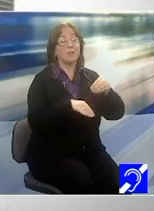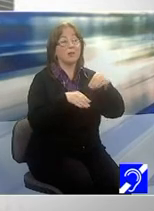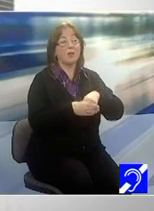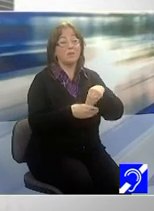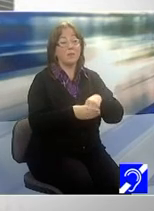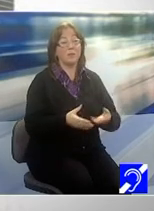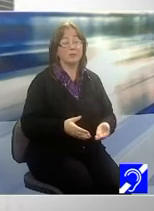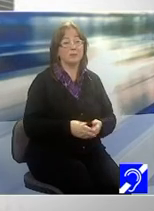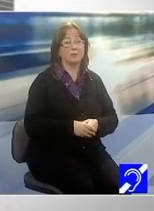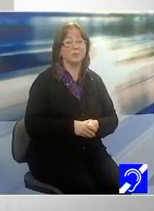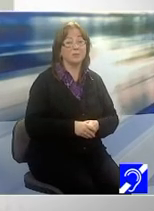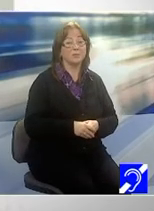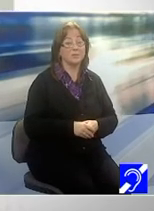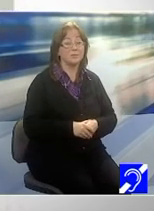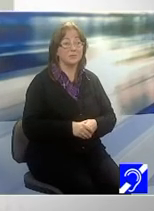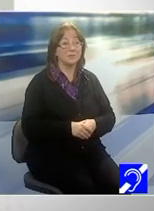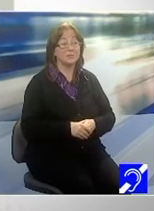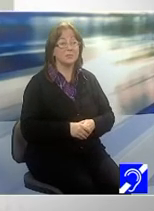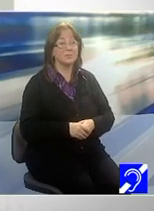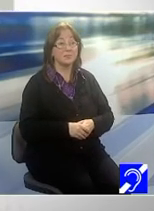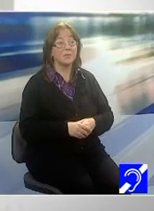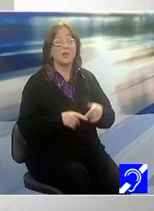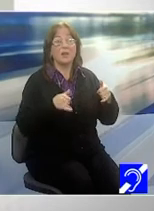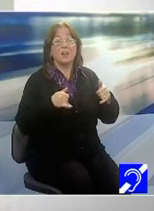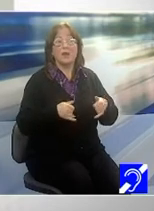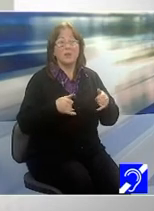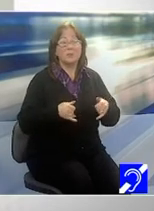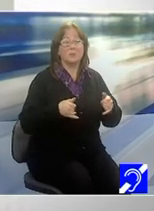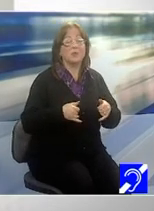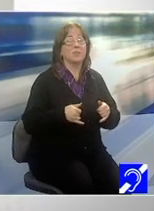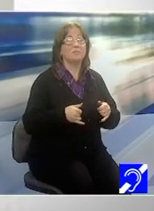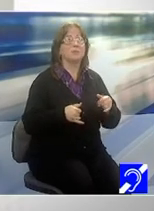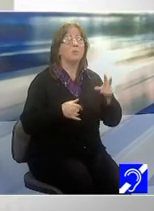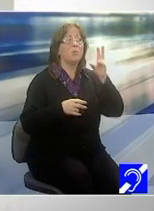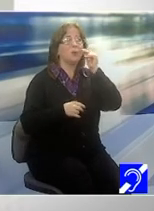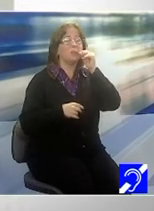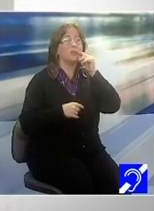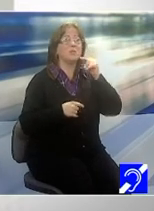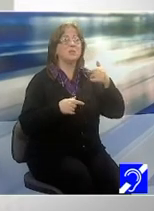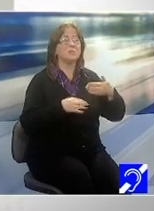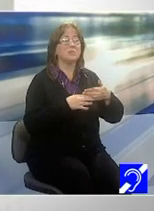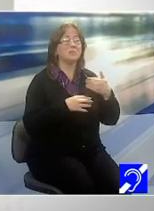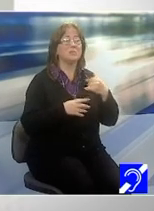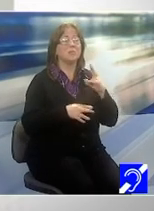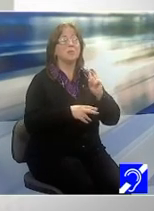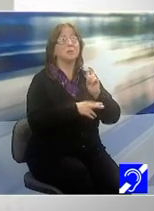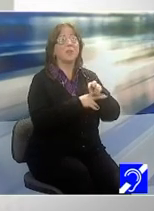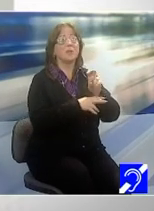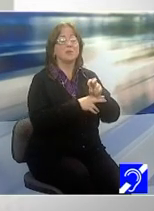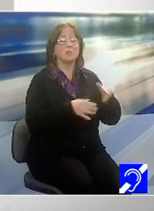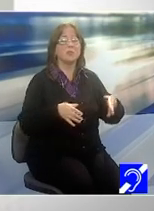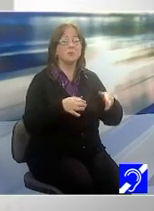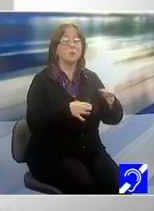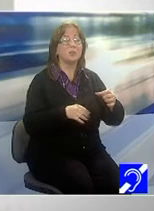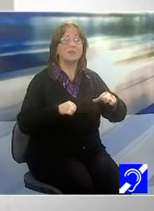în aceste zile este că atunci când mare parte din manifestanți, care sigur că au fost foarte diverși, deci nu generalizez acum, dar când erau întrebați de ce nu vă implicați